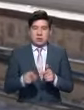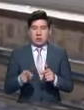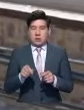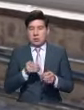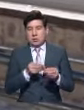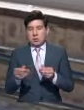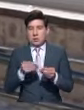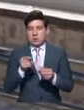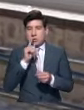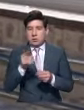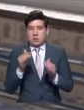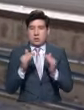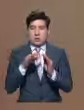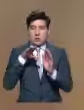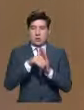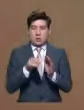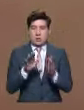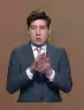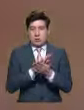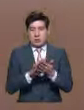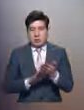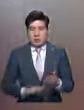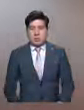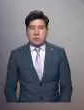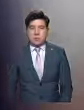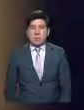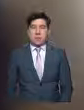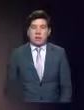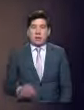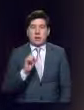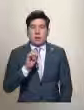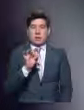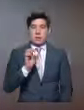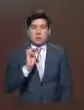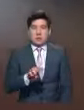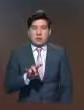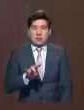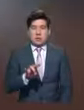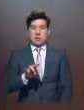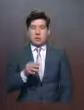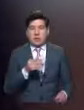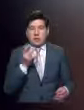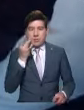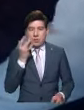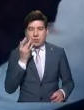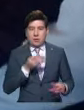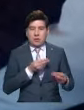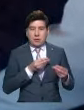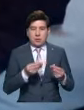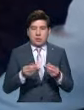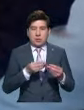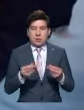әйтеуір. Үйдің іші тазарып тұрсын деп. Адраспан психотропты өсімдік болғандықтан оны шамадан тыс көп қолдану адамның